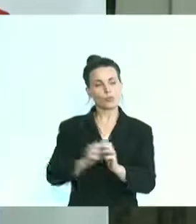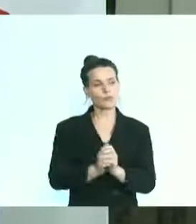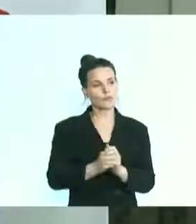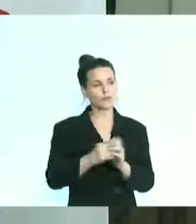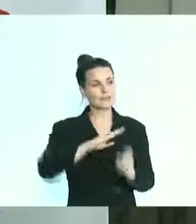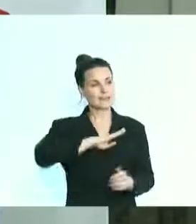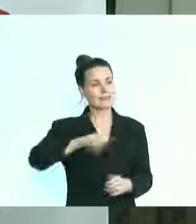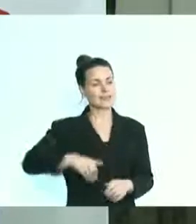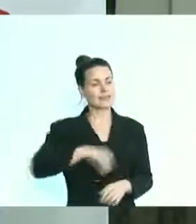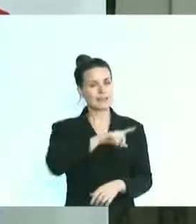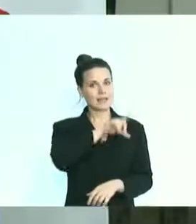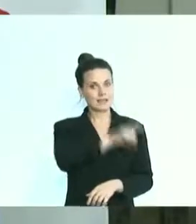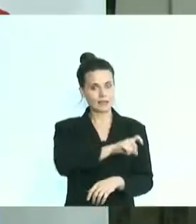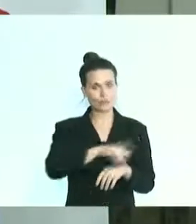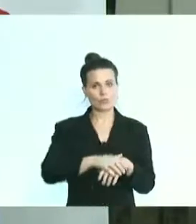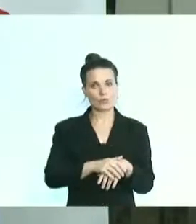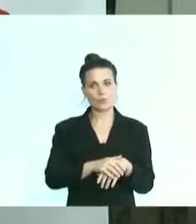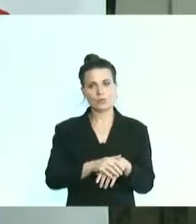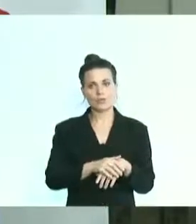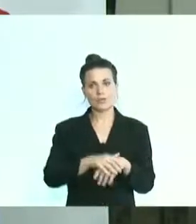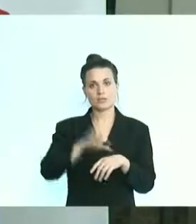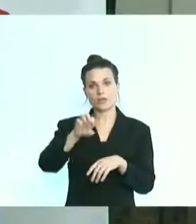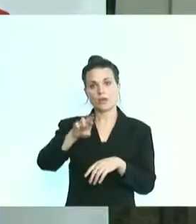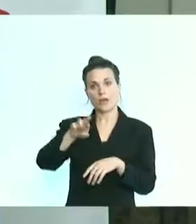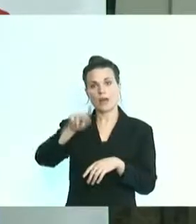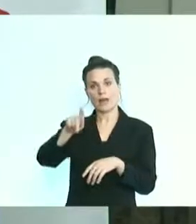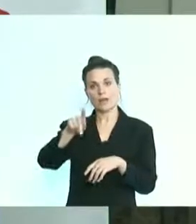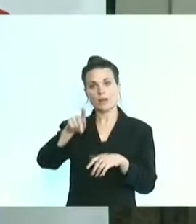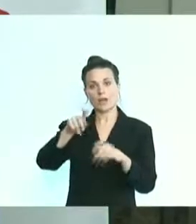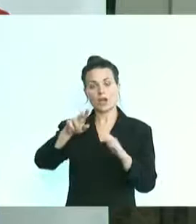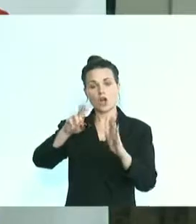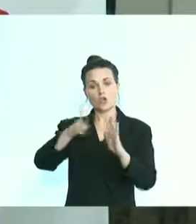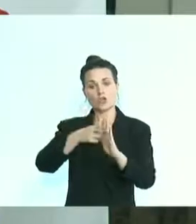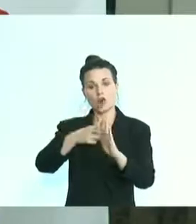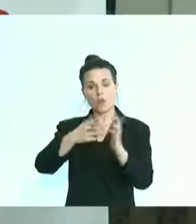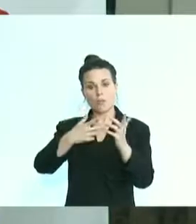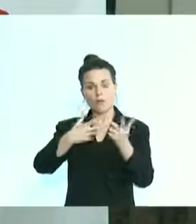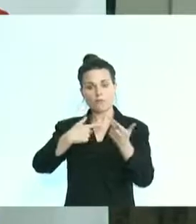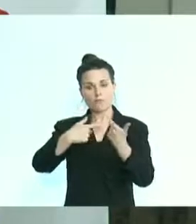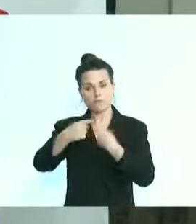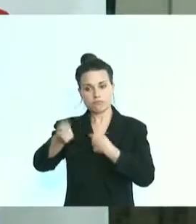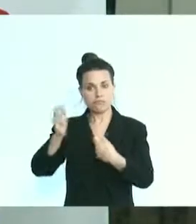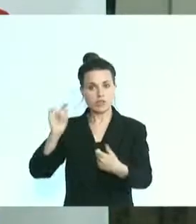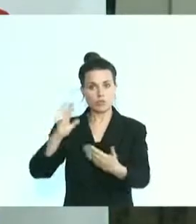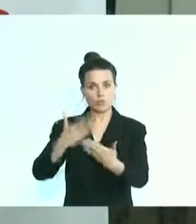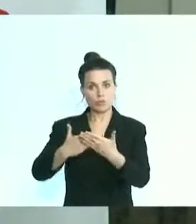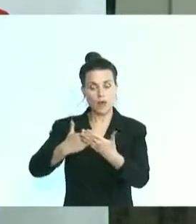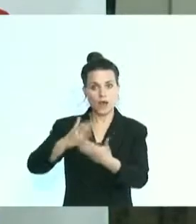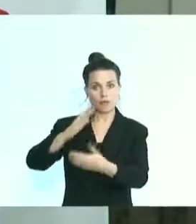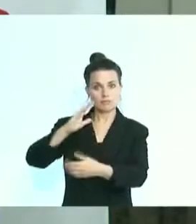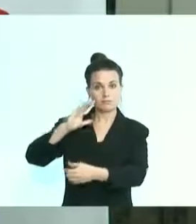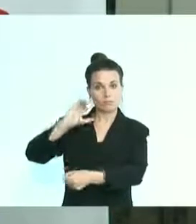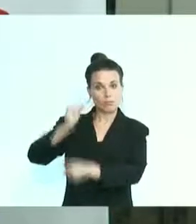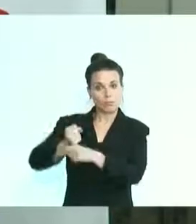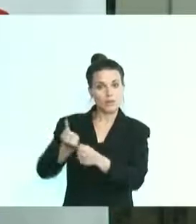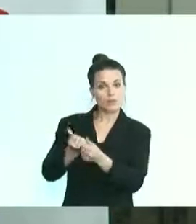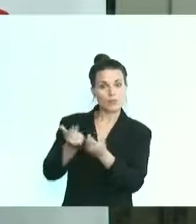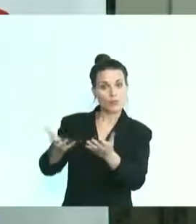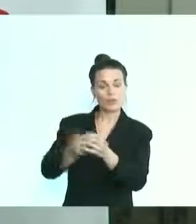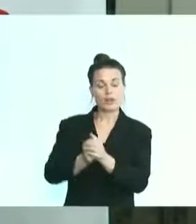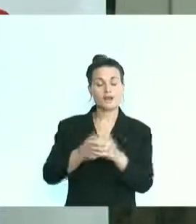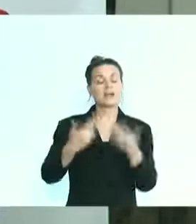pas respecté leur ADAPT ont déjà été sanctionnés ? Alors ça, c'est l'engagement des préfets, de pouvoir mobiliser justement